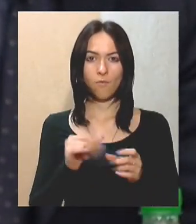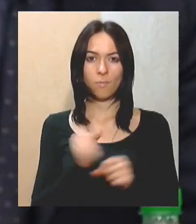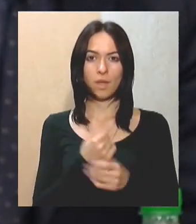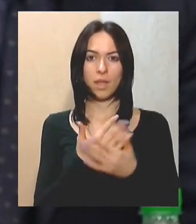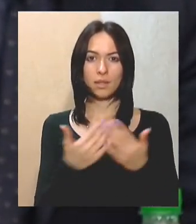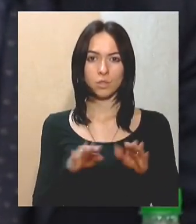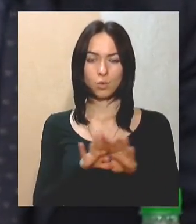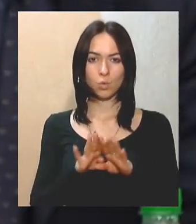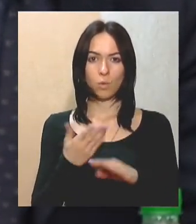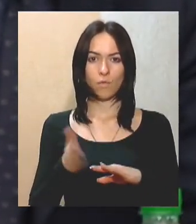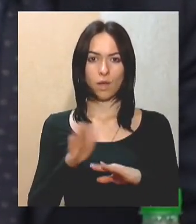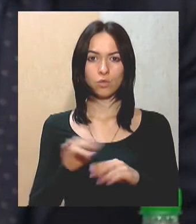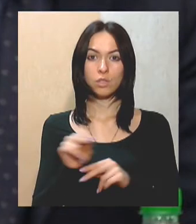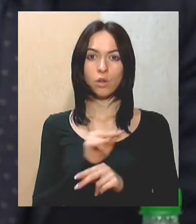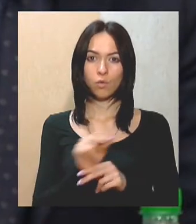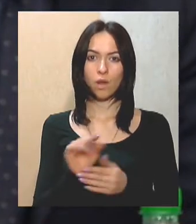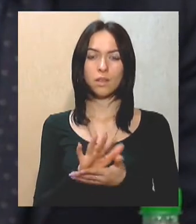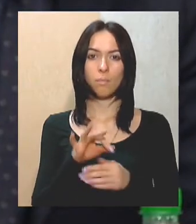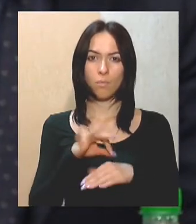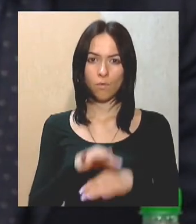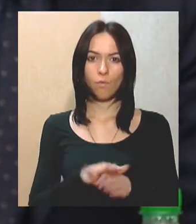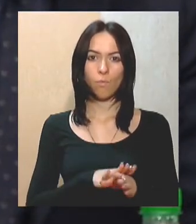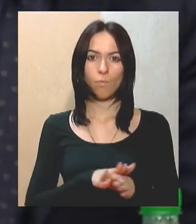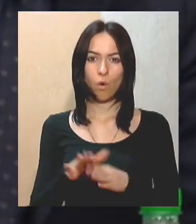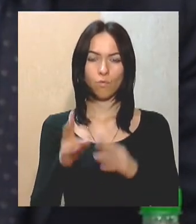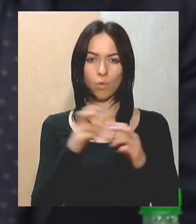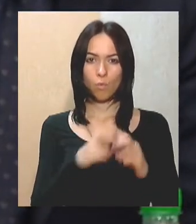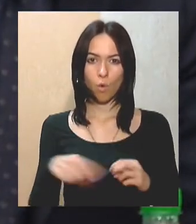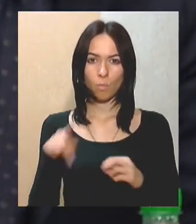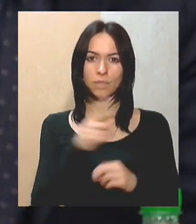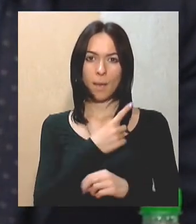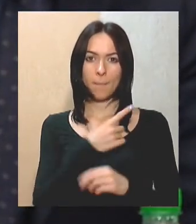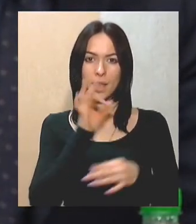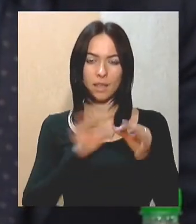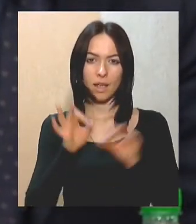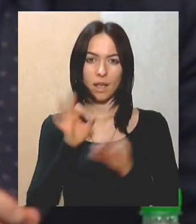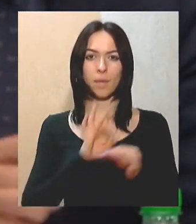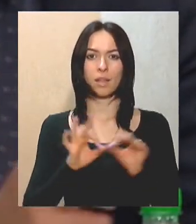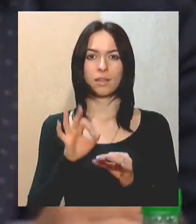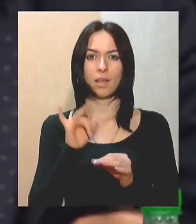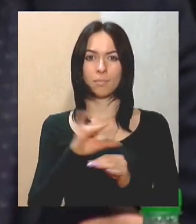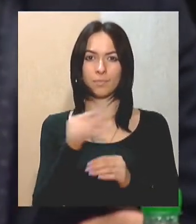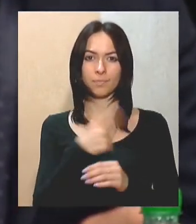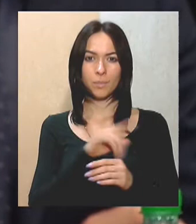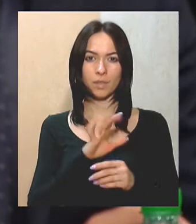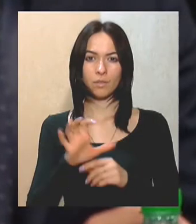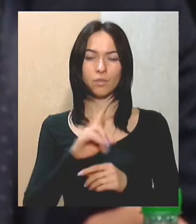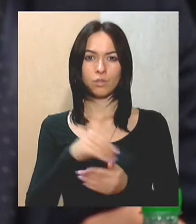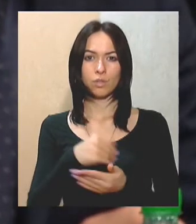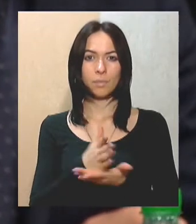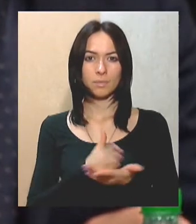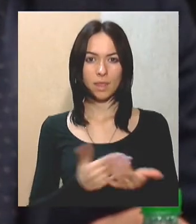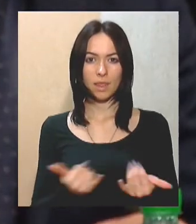важкості. Лікування проводиться в повному обсязі, медикаментами та вироби медичного призначення забезпечені. На